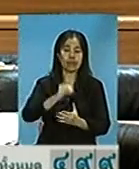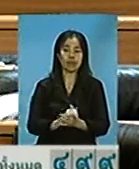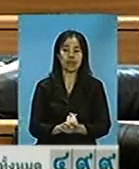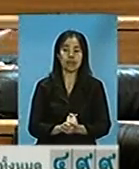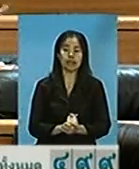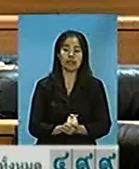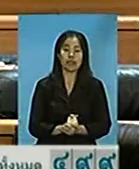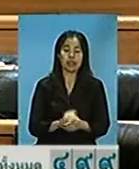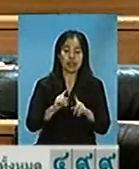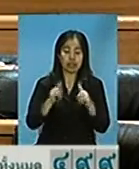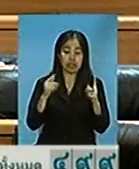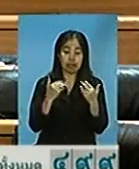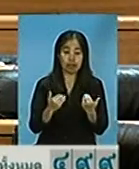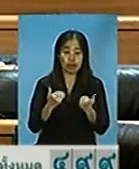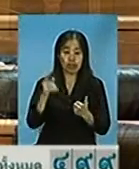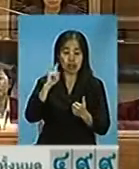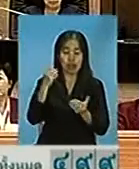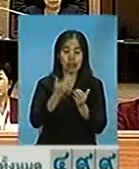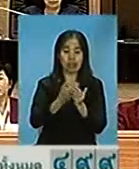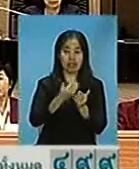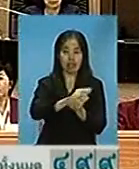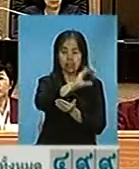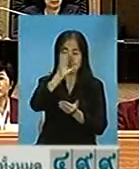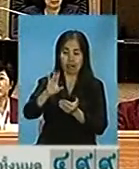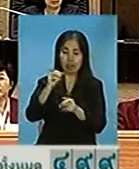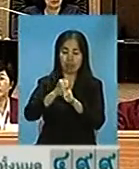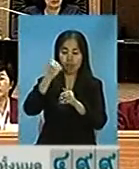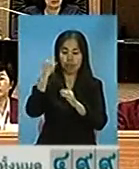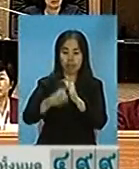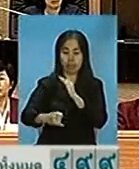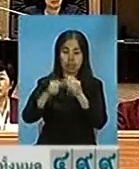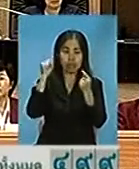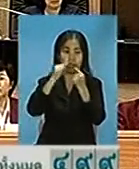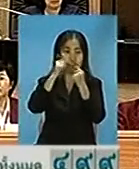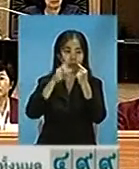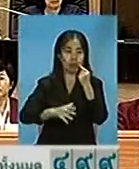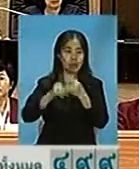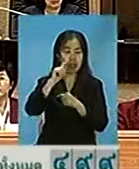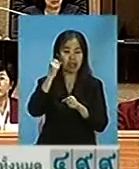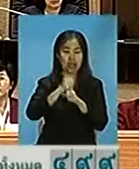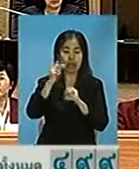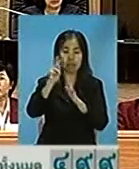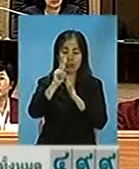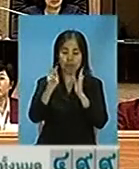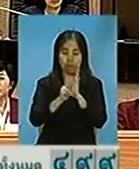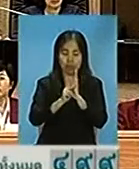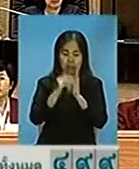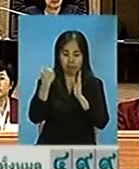เดี๋ยวรอ แต่วันนี้ท่านกำลังเอาเงินไปทำผิดวัตถุประสงค์ท่านออกกฎหมายมาแบบซ่อนเงื่อนอยู่ไ